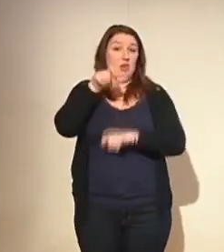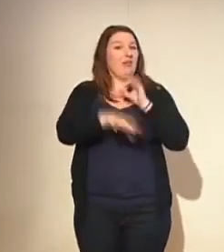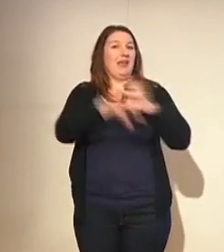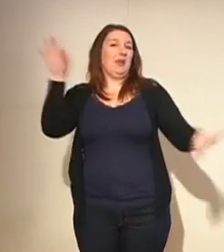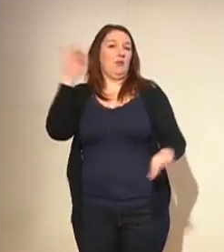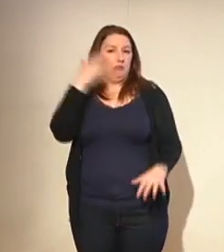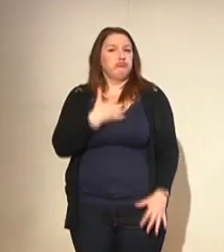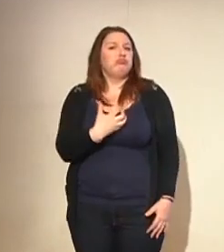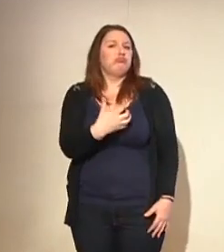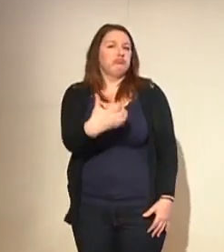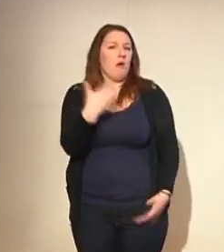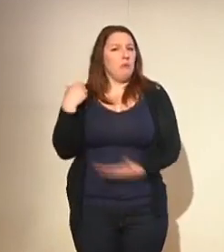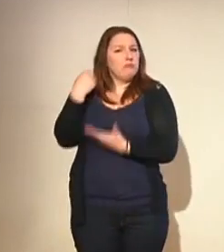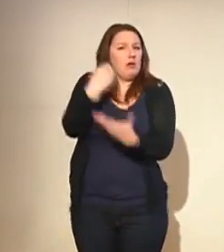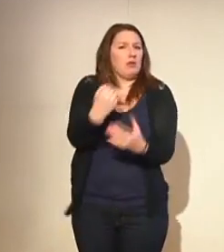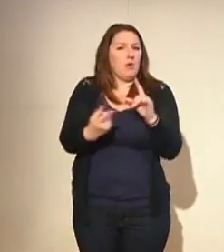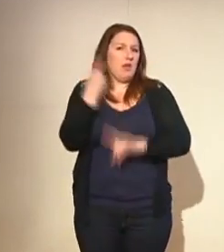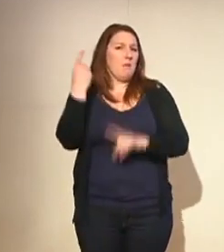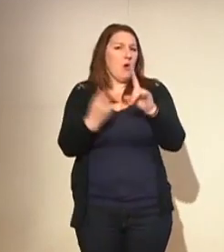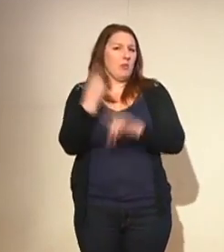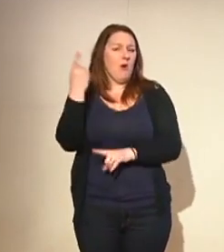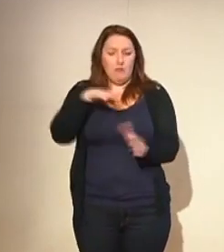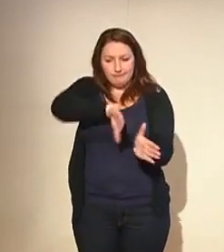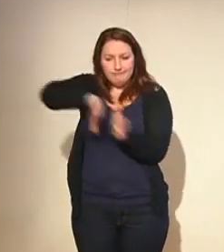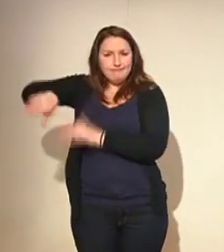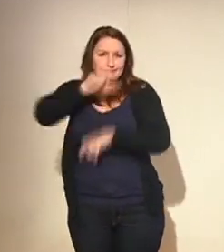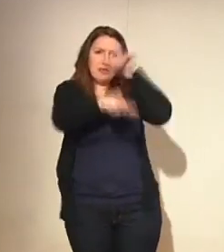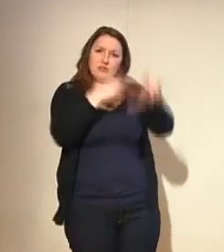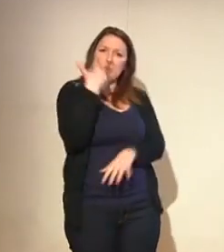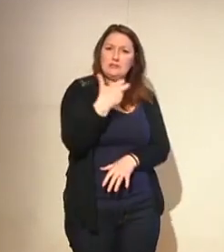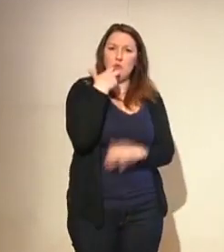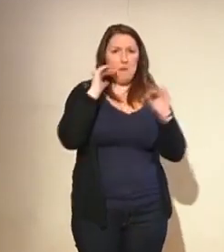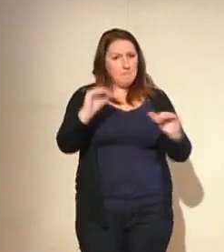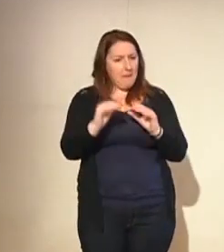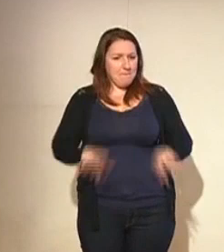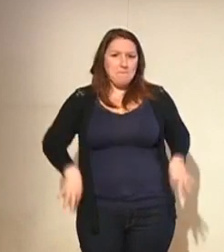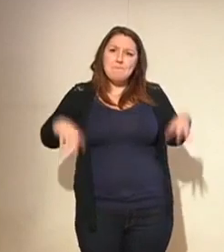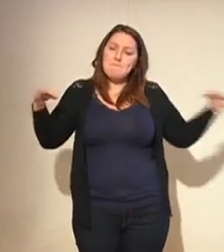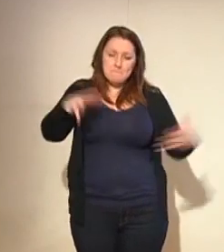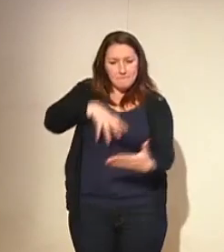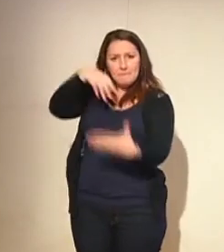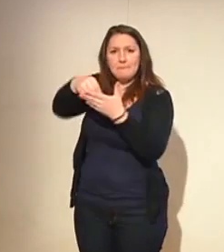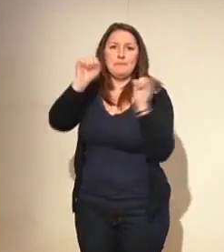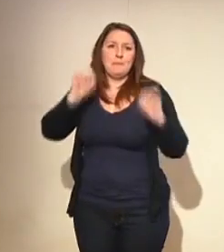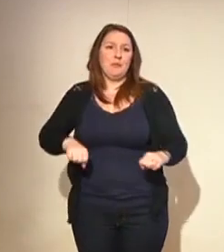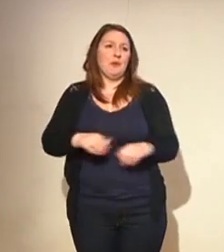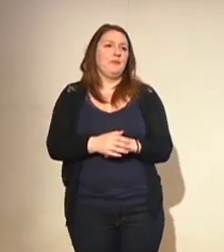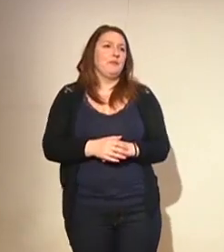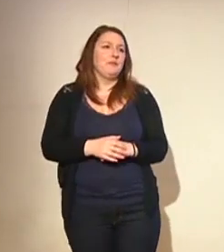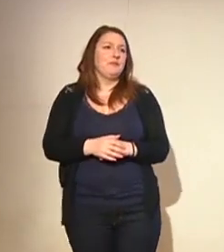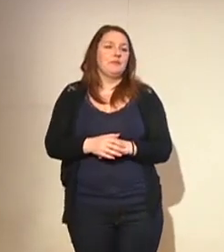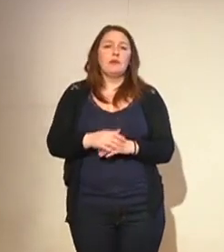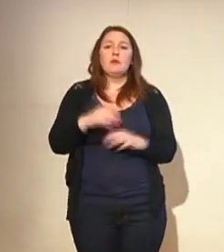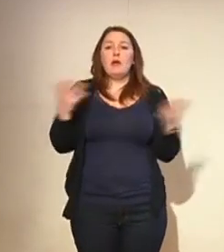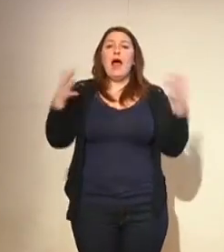importante c'était pourvoyé au moment de la collaboration sans aucune difficulté par le vote que nous connaissons à l'Assemblée